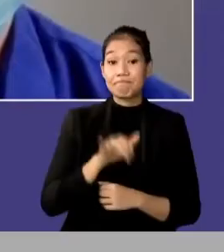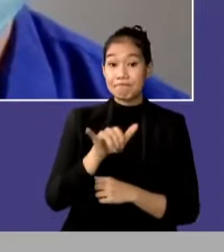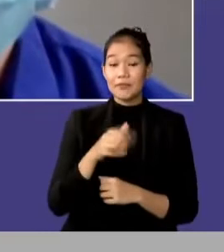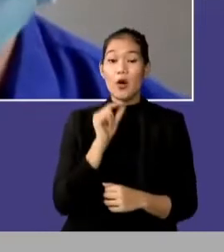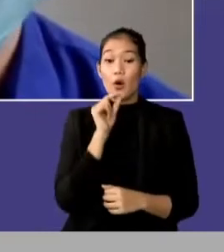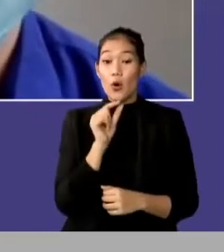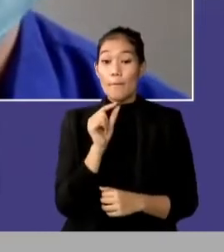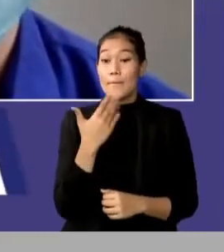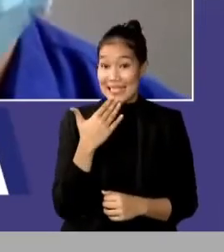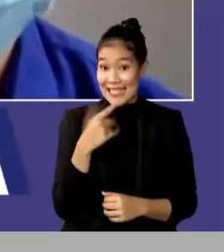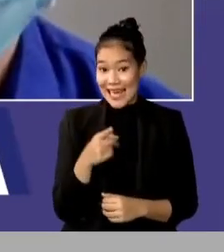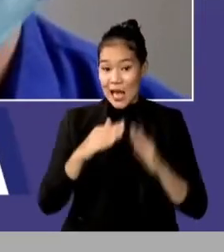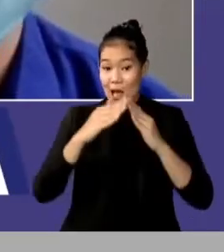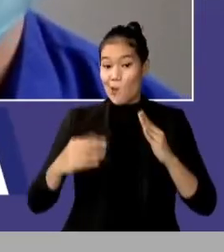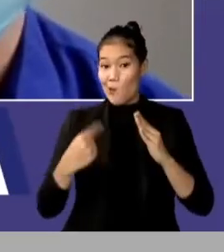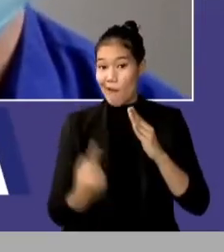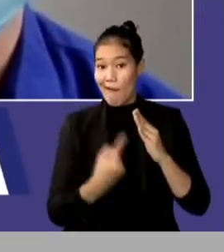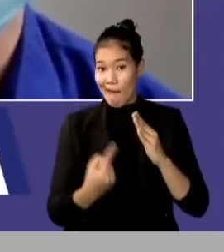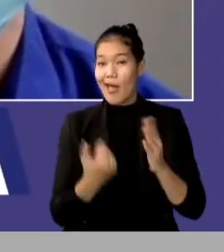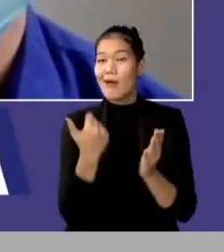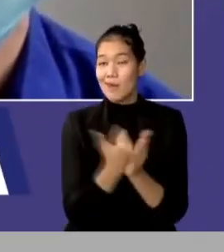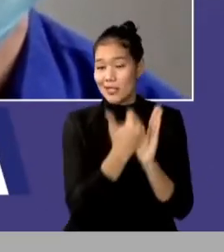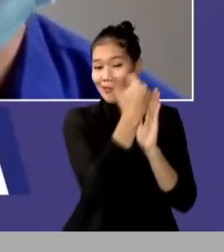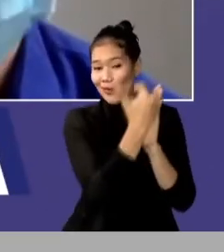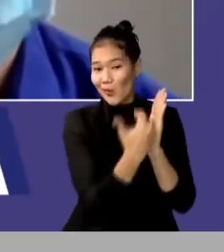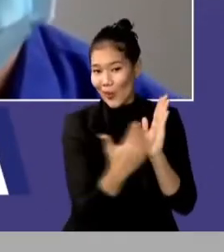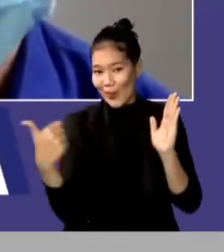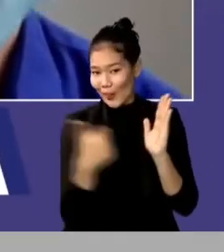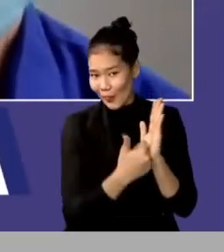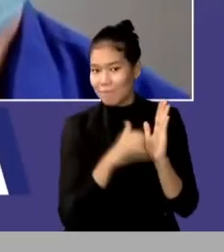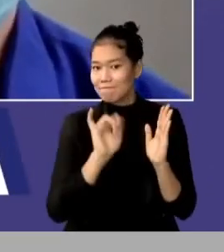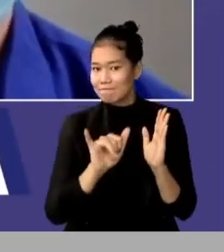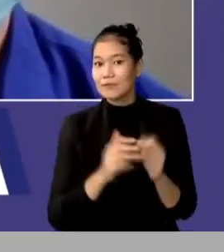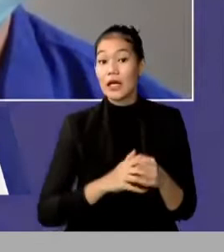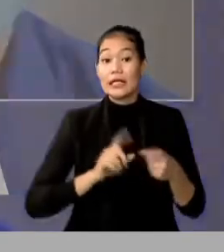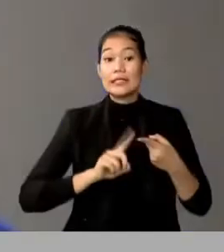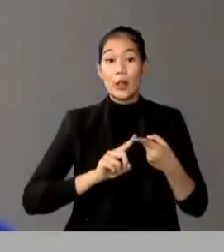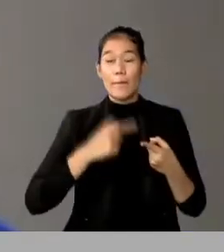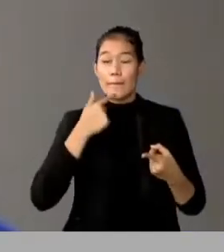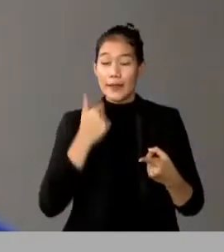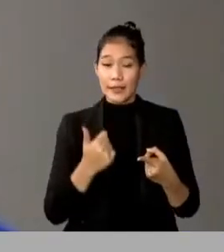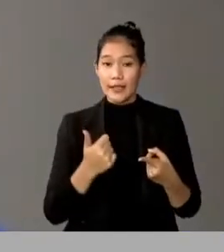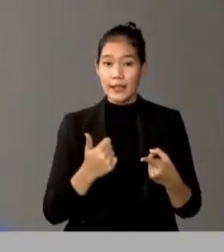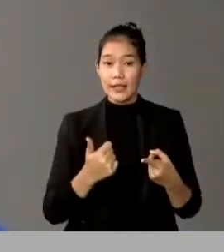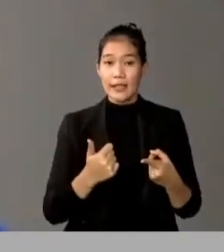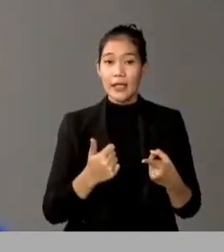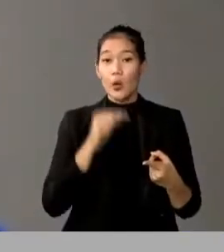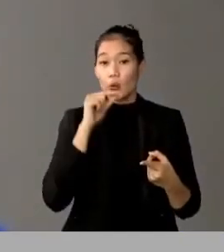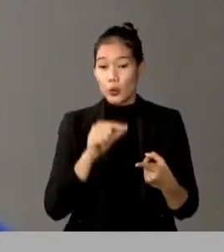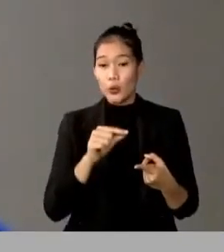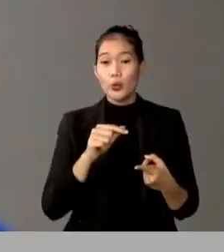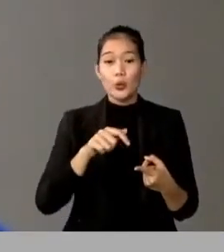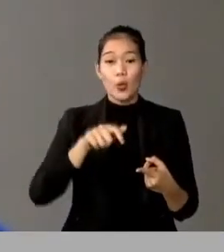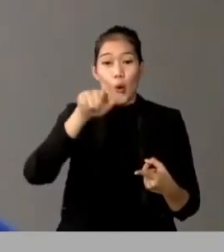pada umumnya kalau di rumah tentu saja protokol kesehatan itu tetap Harus dipatuhi nah satu hal yang ke kas untuk